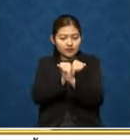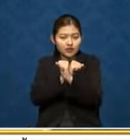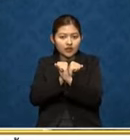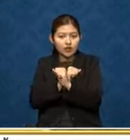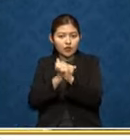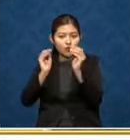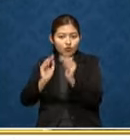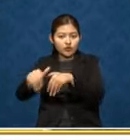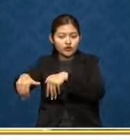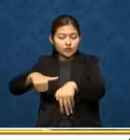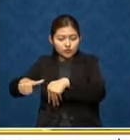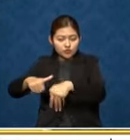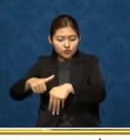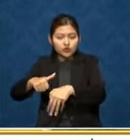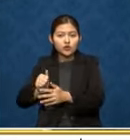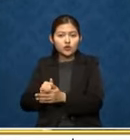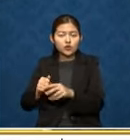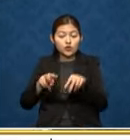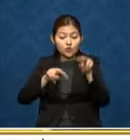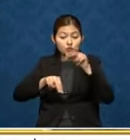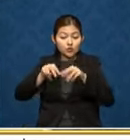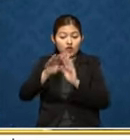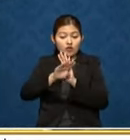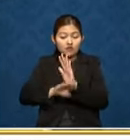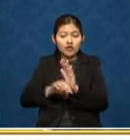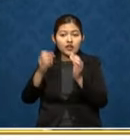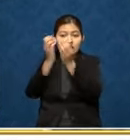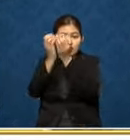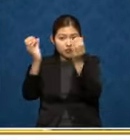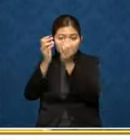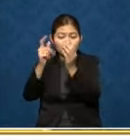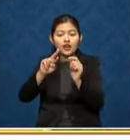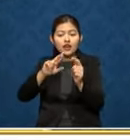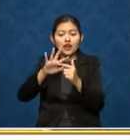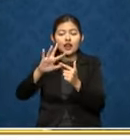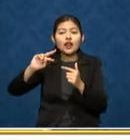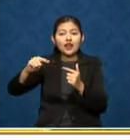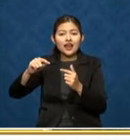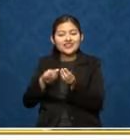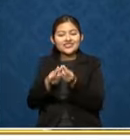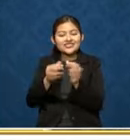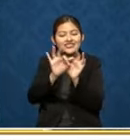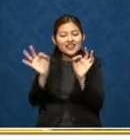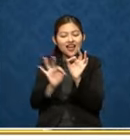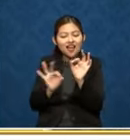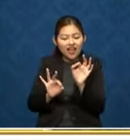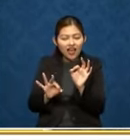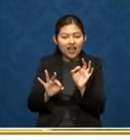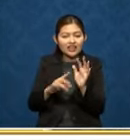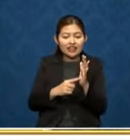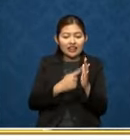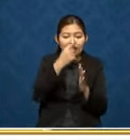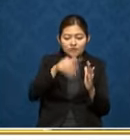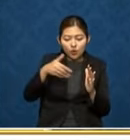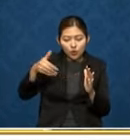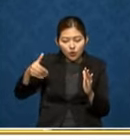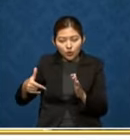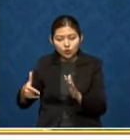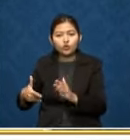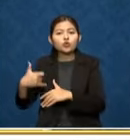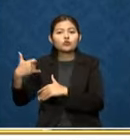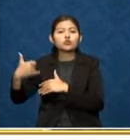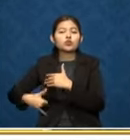ต้องการด้วยการควบคุมกระบวนการร่างรัฐธรรมนูญและเนื้อหาของรัฐธรรมนูญตั้งแต่ต้นจนจบในข้อสุด